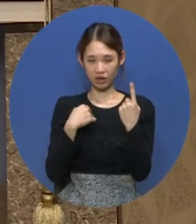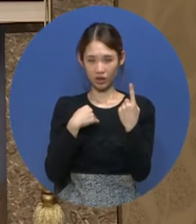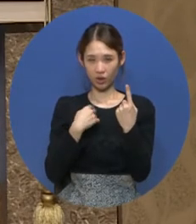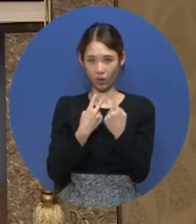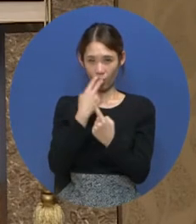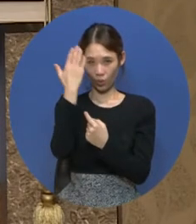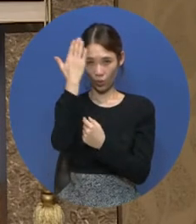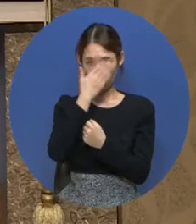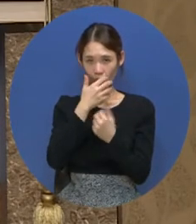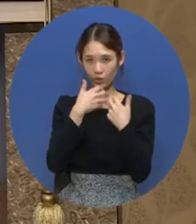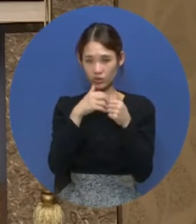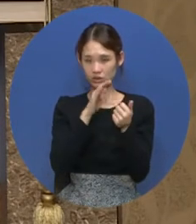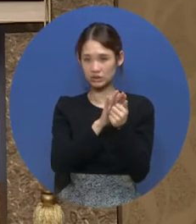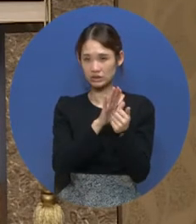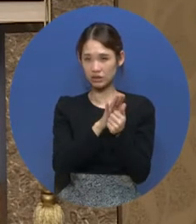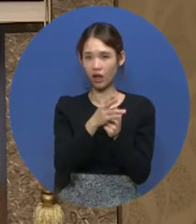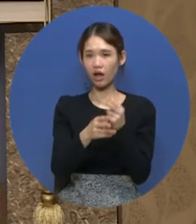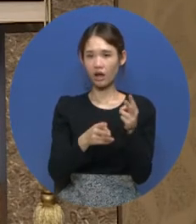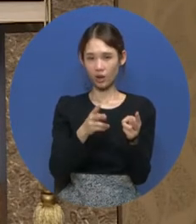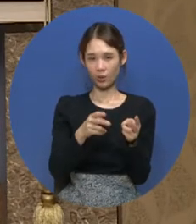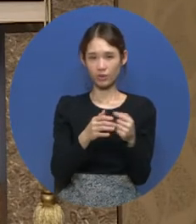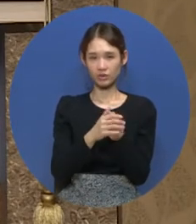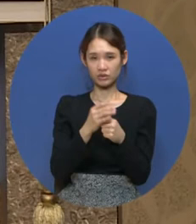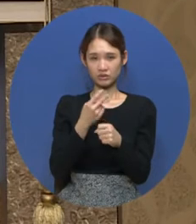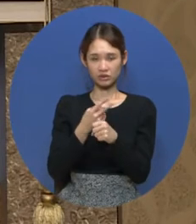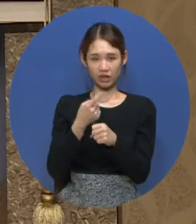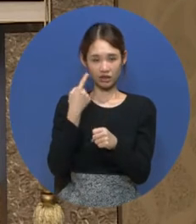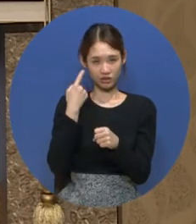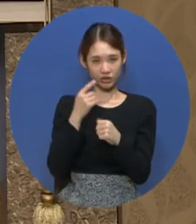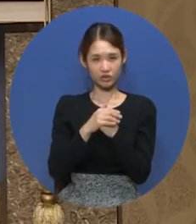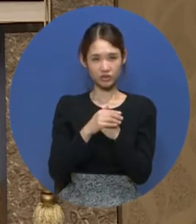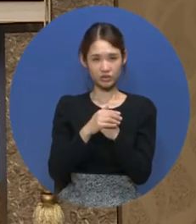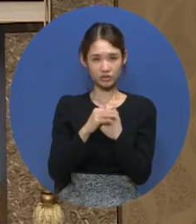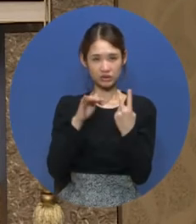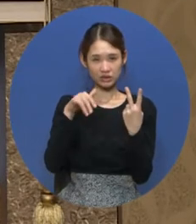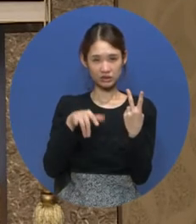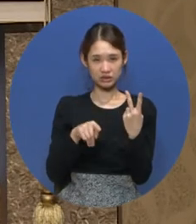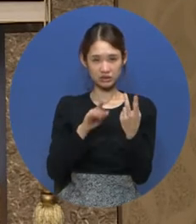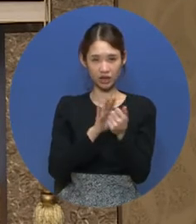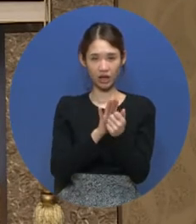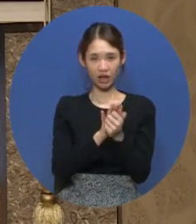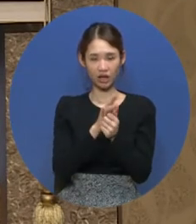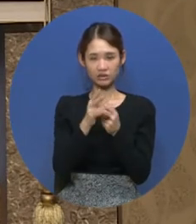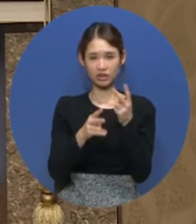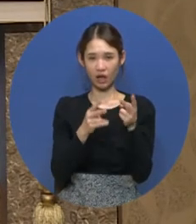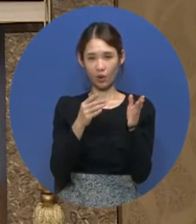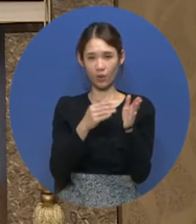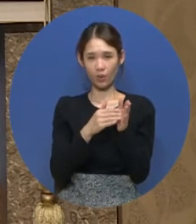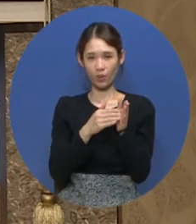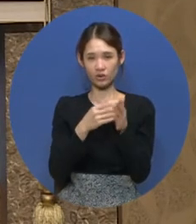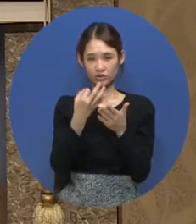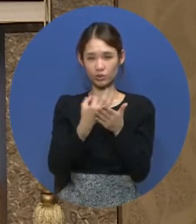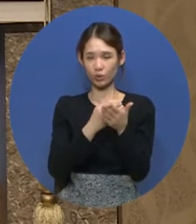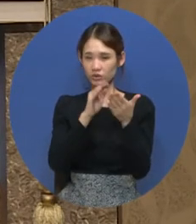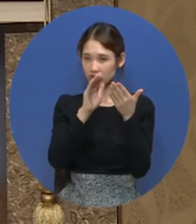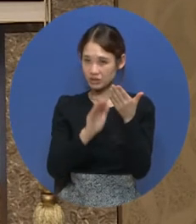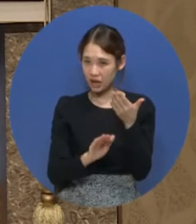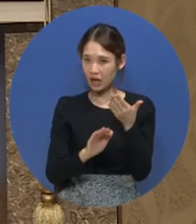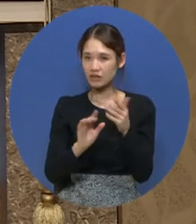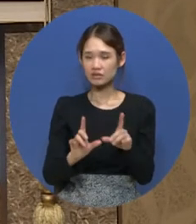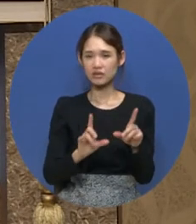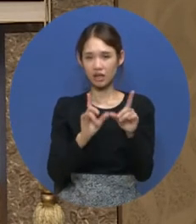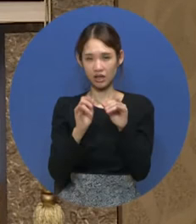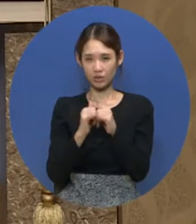공기청정기 지원사업을 했었구요 에 작년에 2차 공기 청정기 지원사업을 했습니다 그러니까 저소득 이에 애가